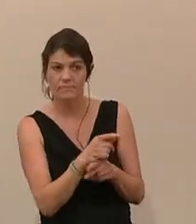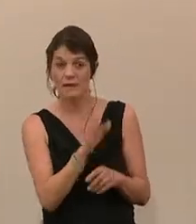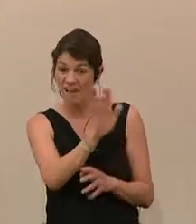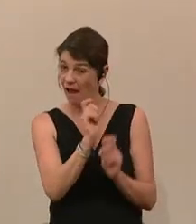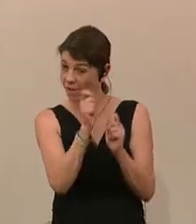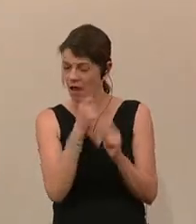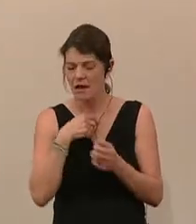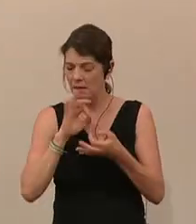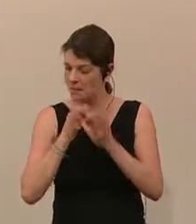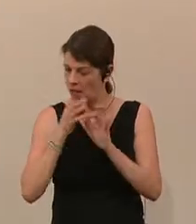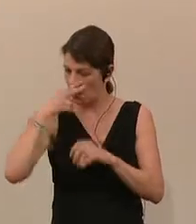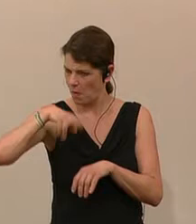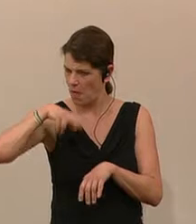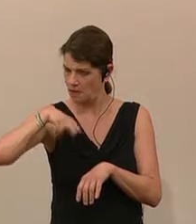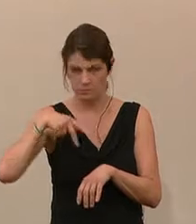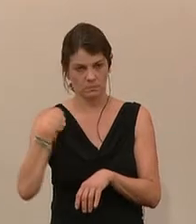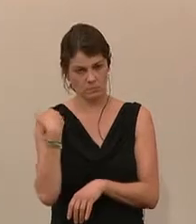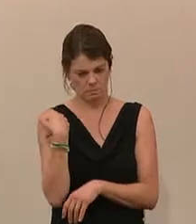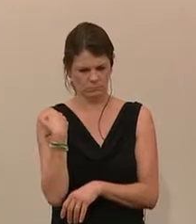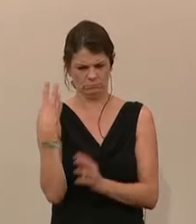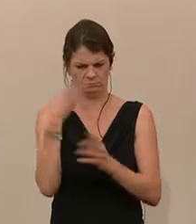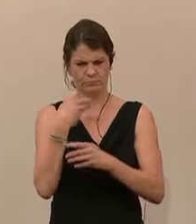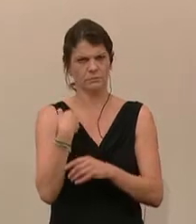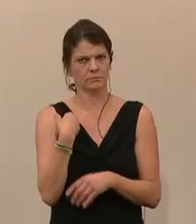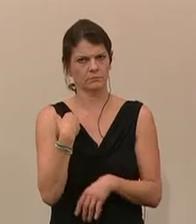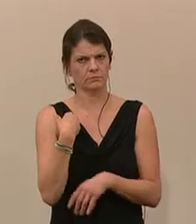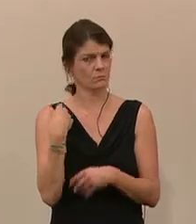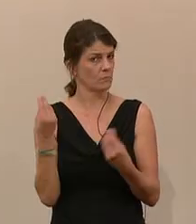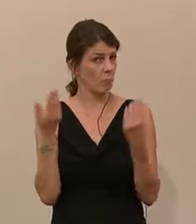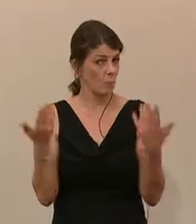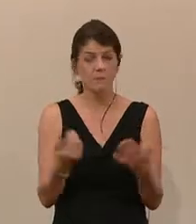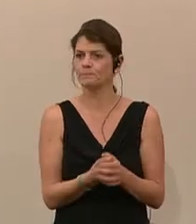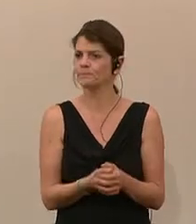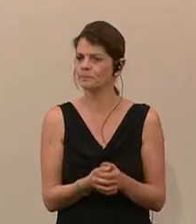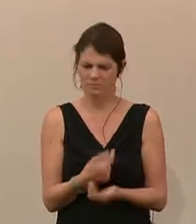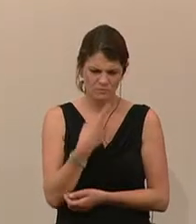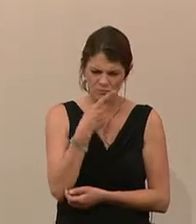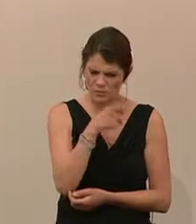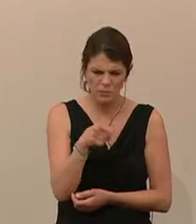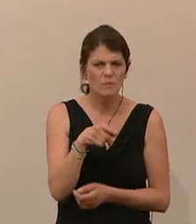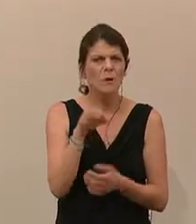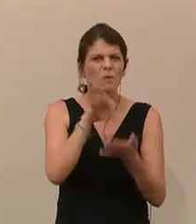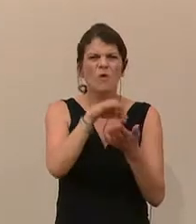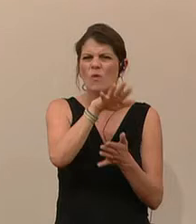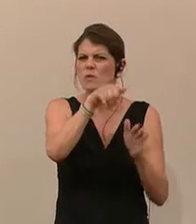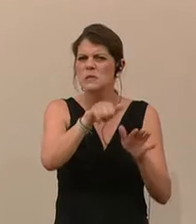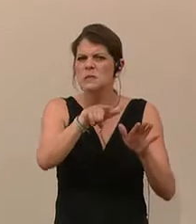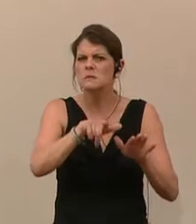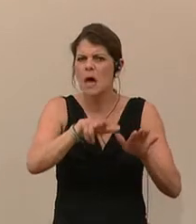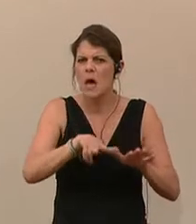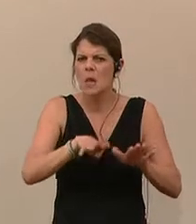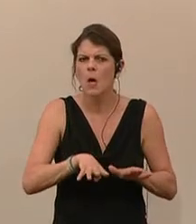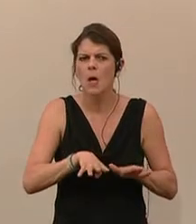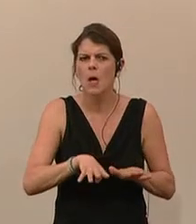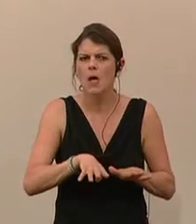Antrag gelesen. Es hat mich ein bisschen verwundert, und zwar, wenn ich hier das anschaue, Punkt 5, 6, 7, 8